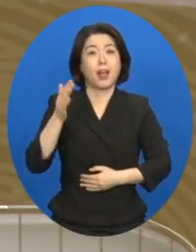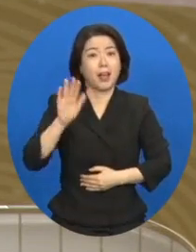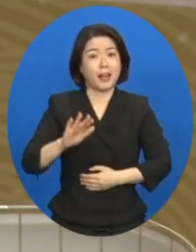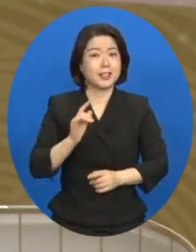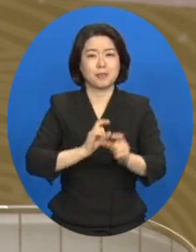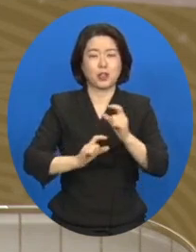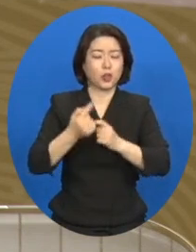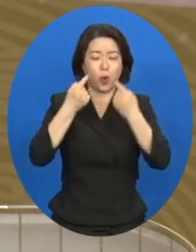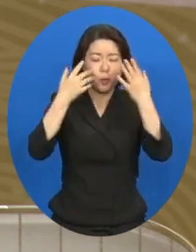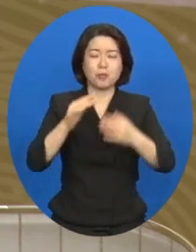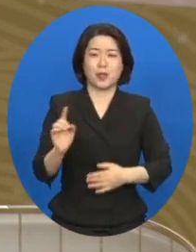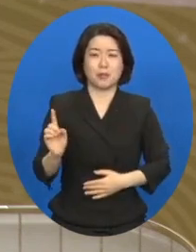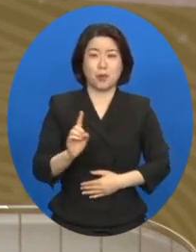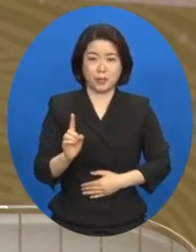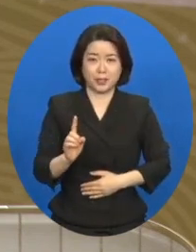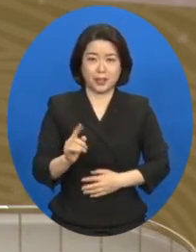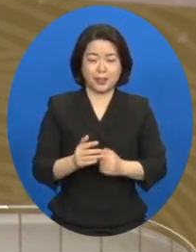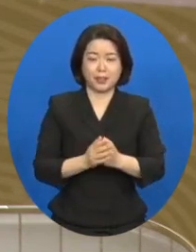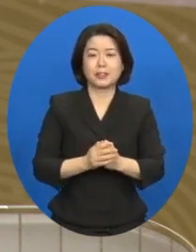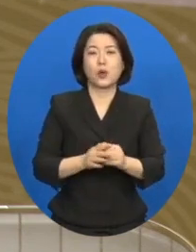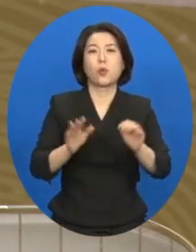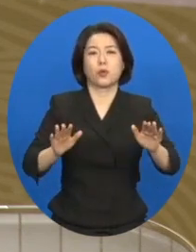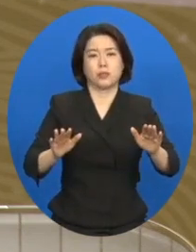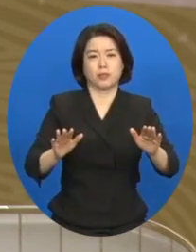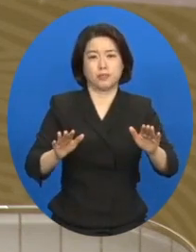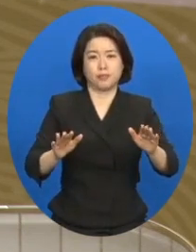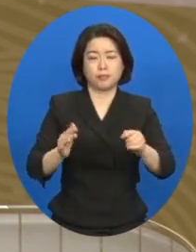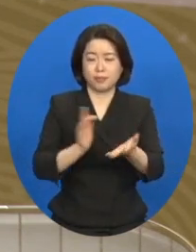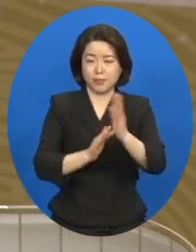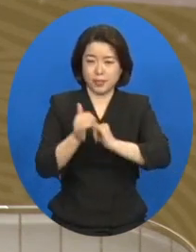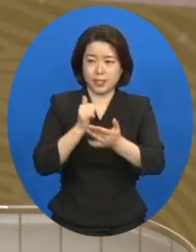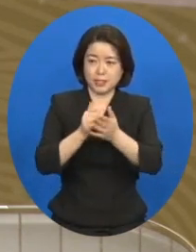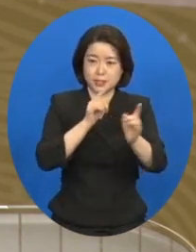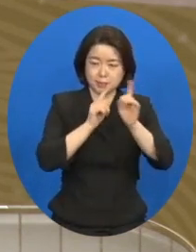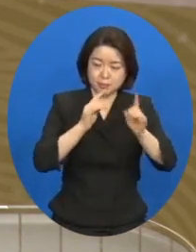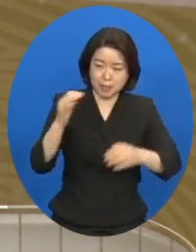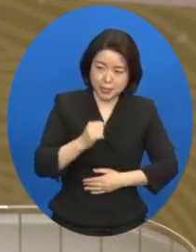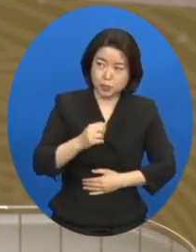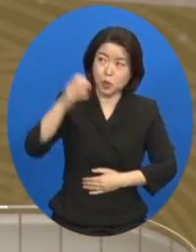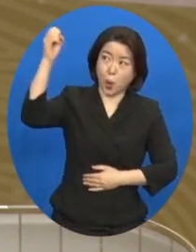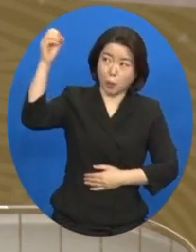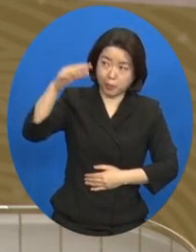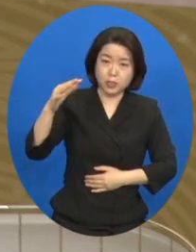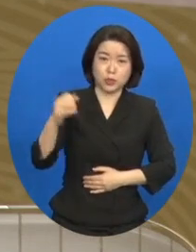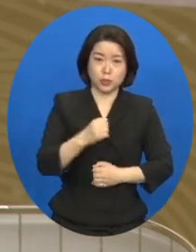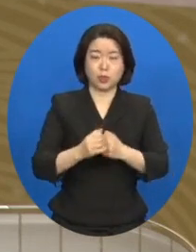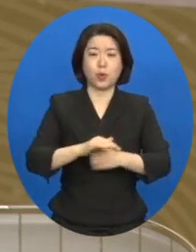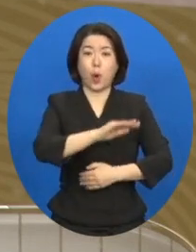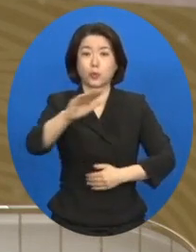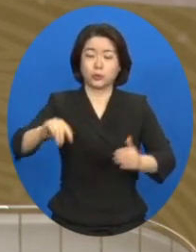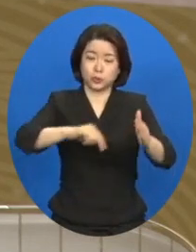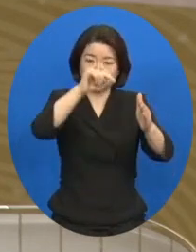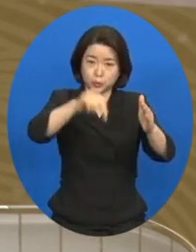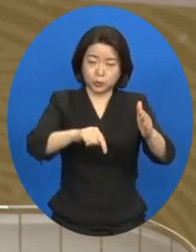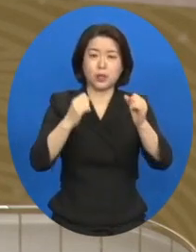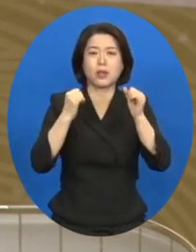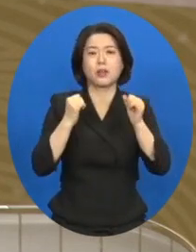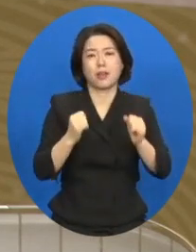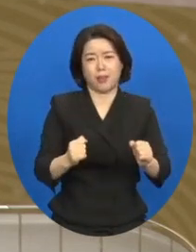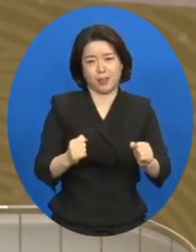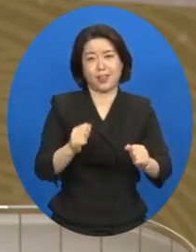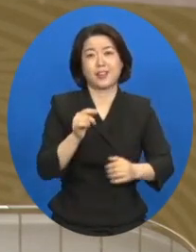더 분명한 것은 이 시간에 예수님은 말씀으로 빛으로 우리 가운데 계시다는